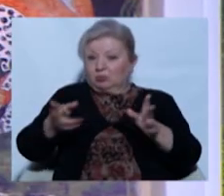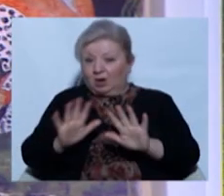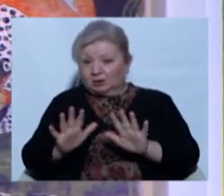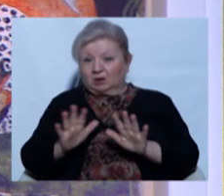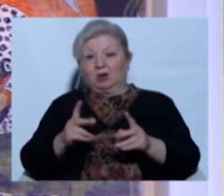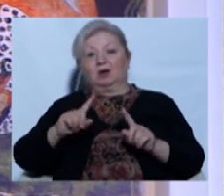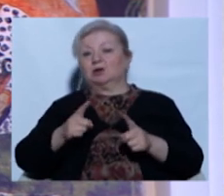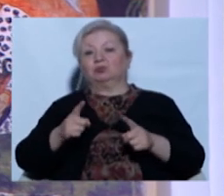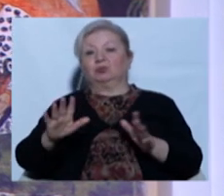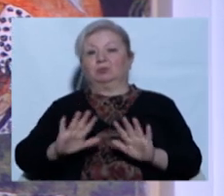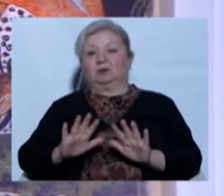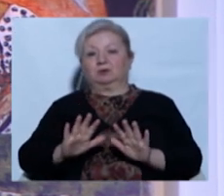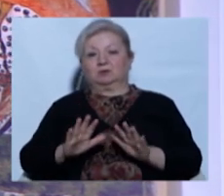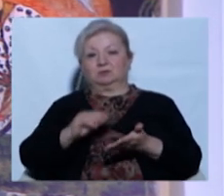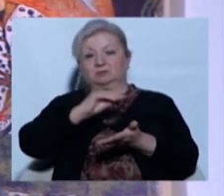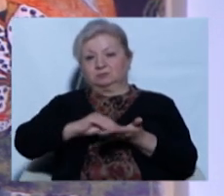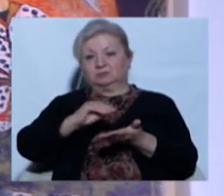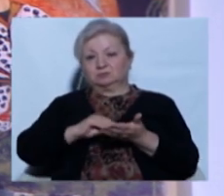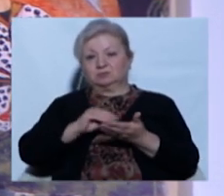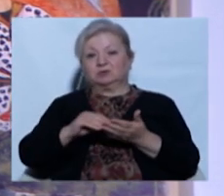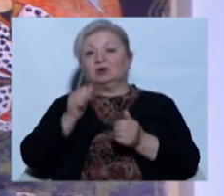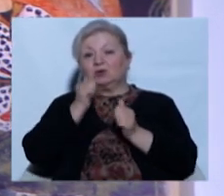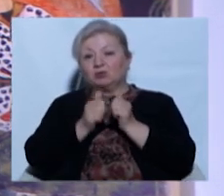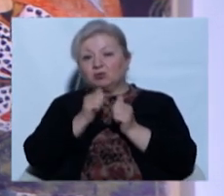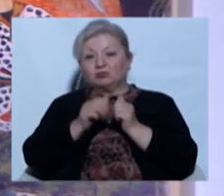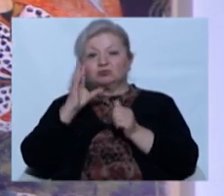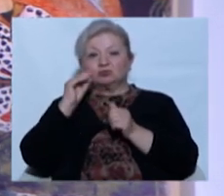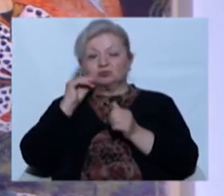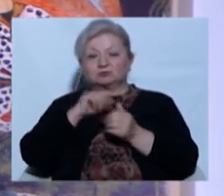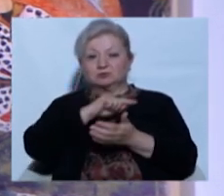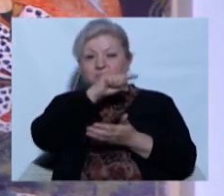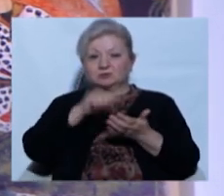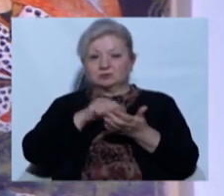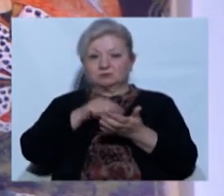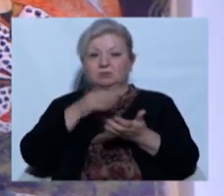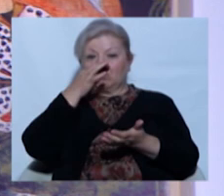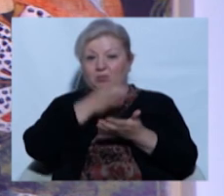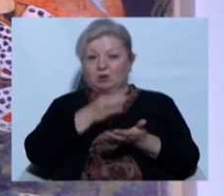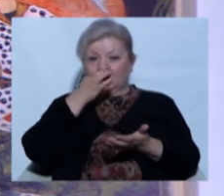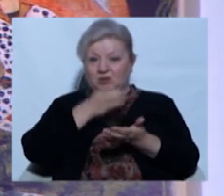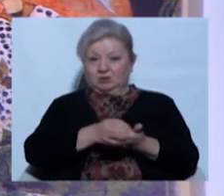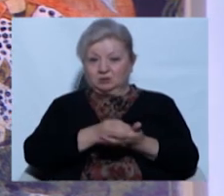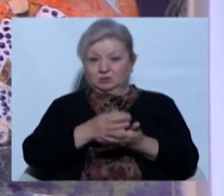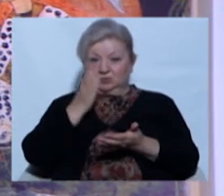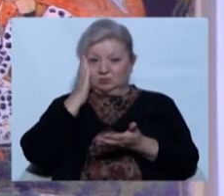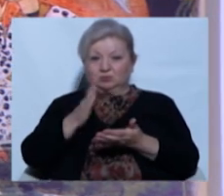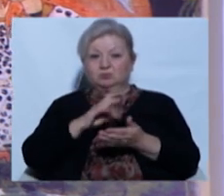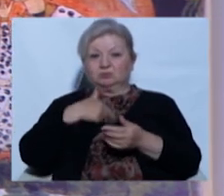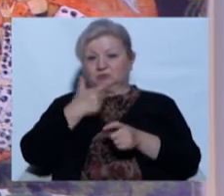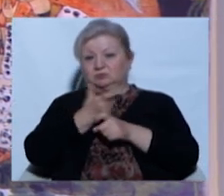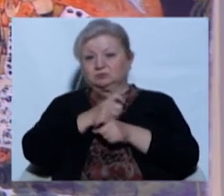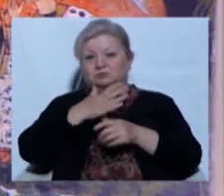რომ ჩვენ როდესაც, მე მინდა რომ ყოველთვის როდესაც კითხვებზე პასუხს გავცემთ ხოლმე, და მე ძალიან მიხარია, რომ ძირითად შემთხვევაში